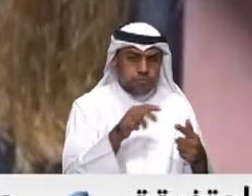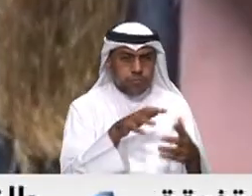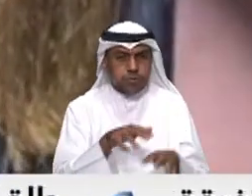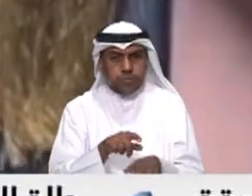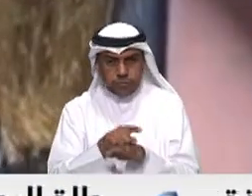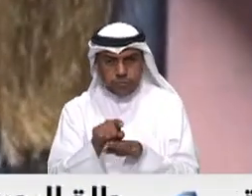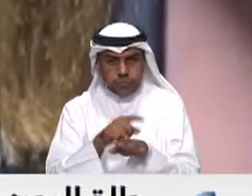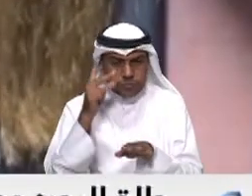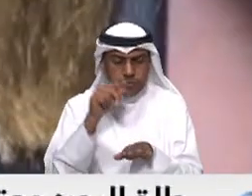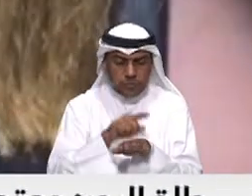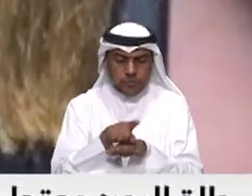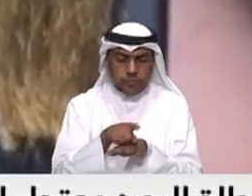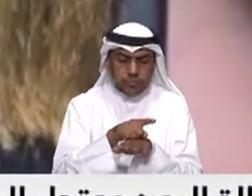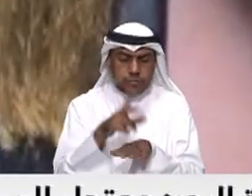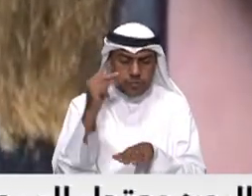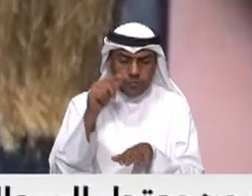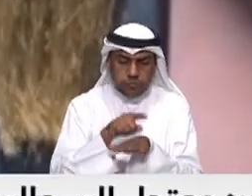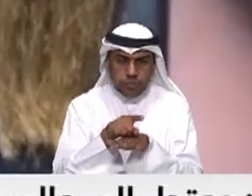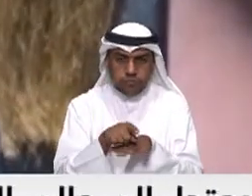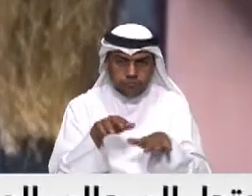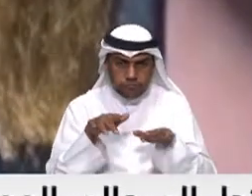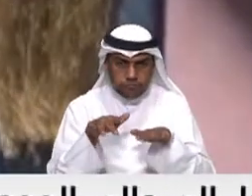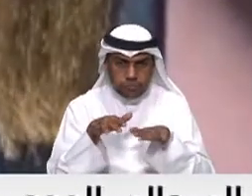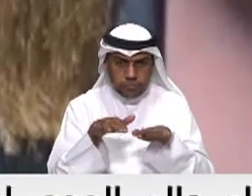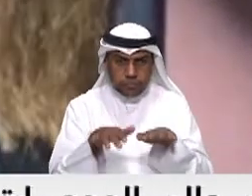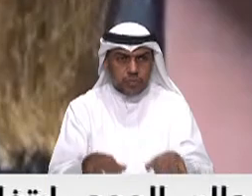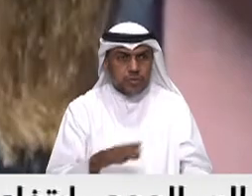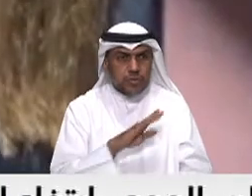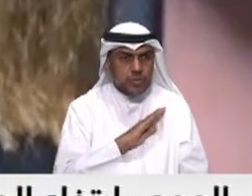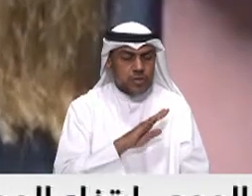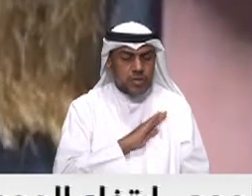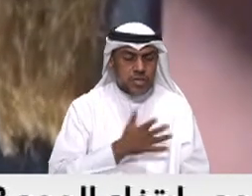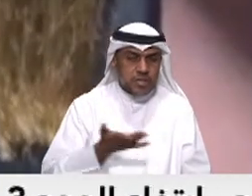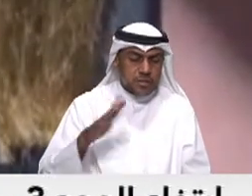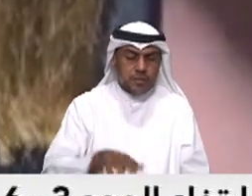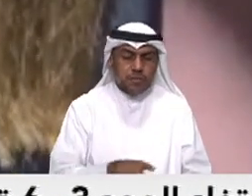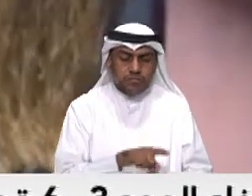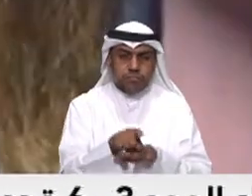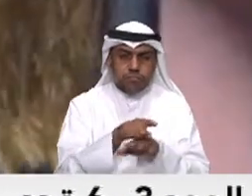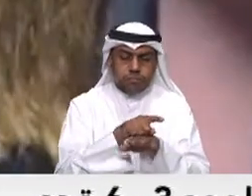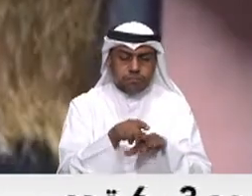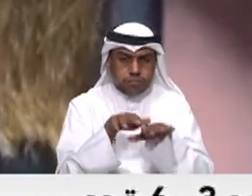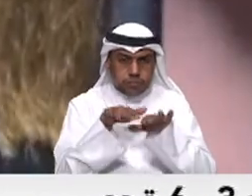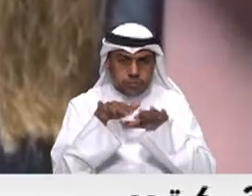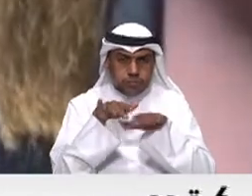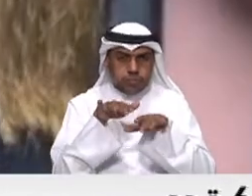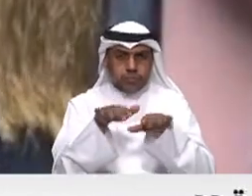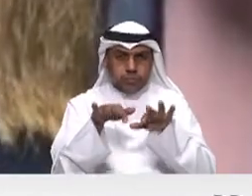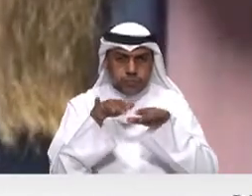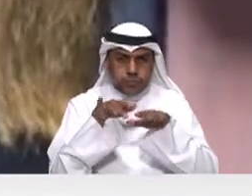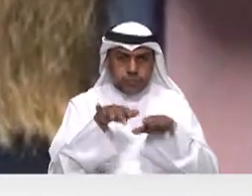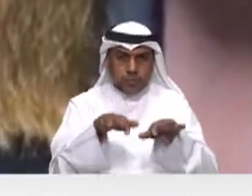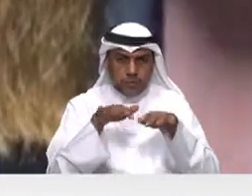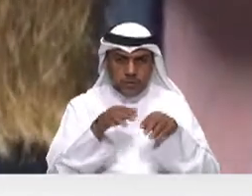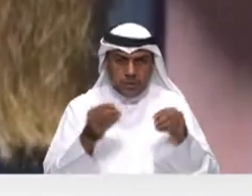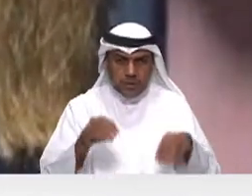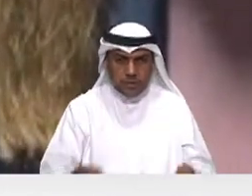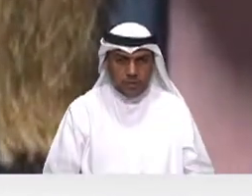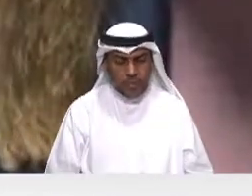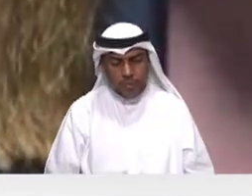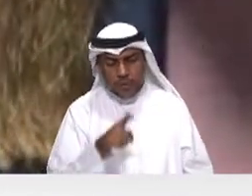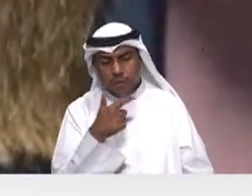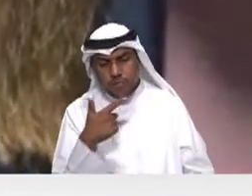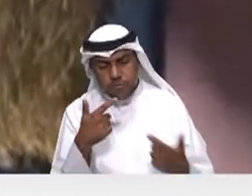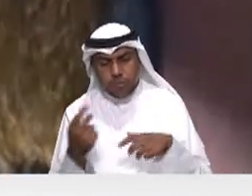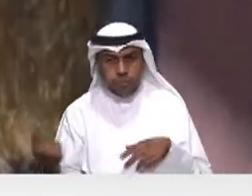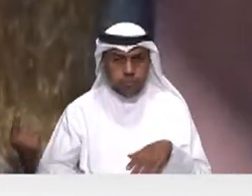بريا أيضا. وكان هناك أيضا ثلاث بيانات لحزب الله تقول أنها استهدفت استهدفت القوات الإسرائيلية في